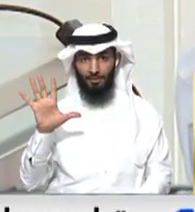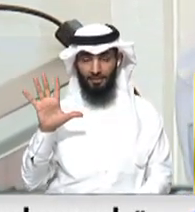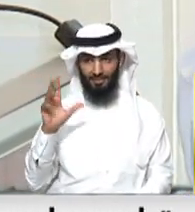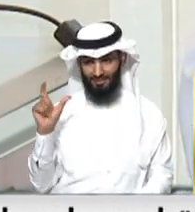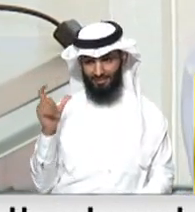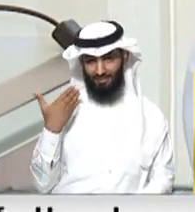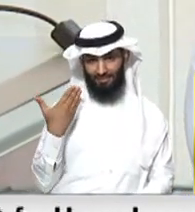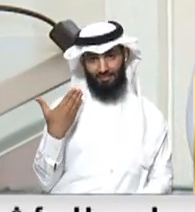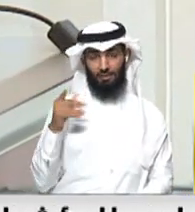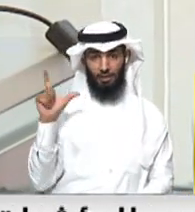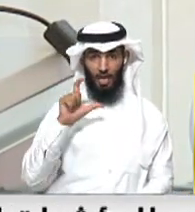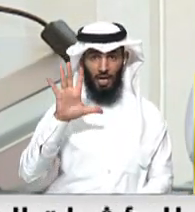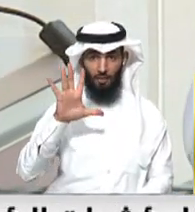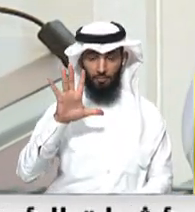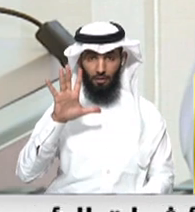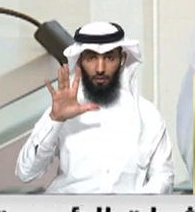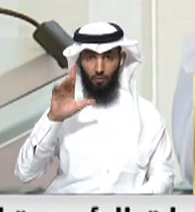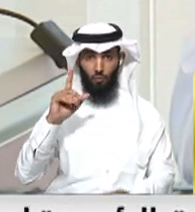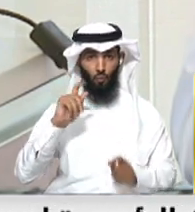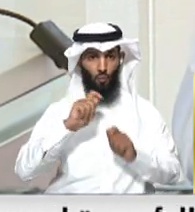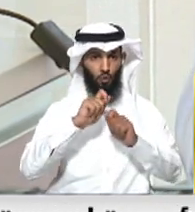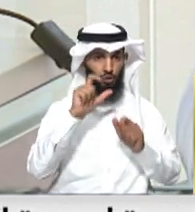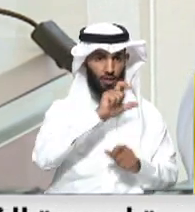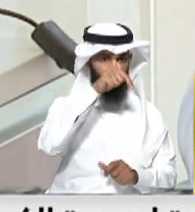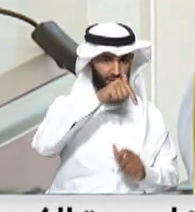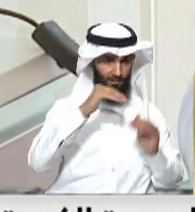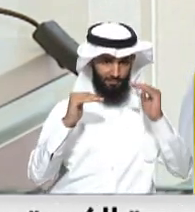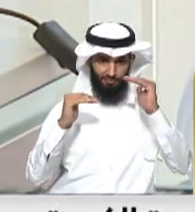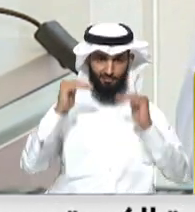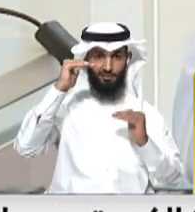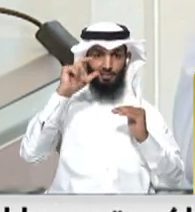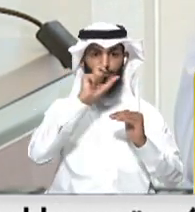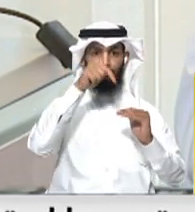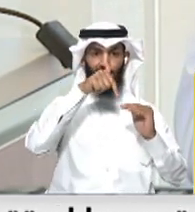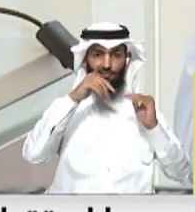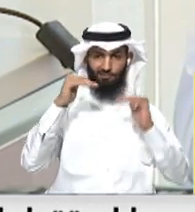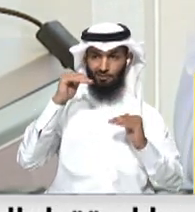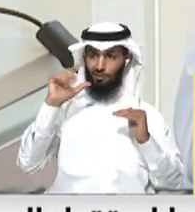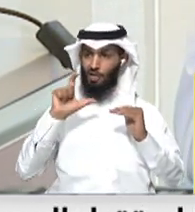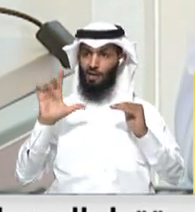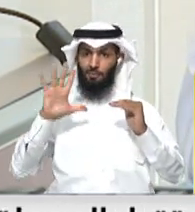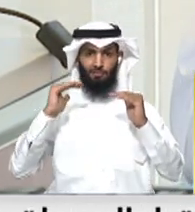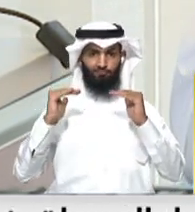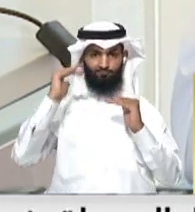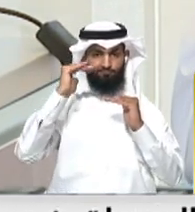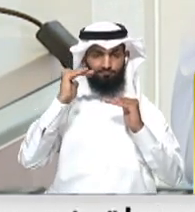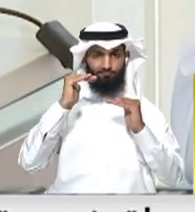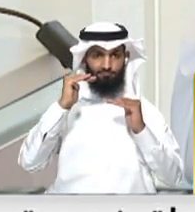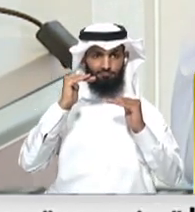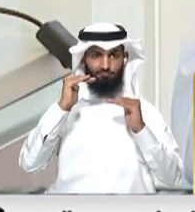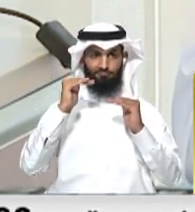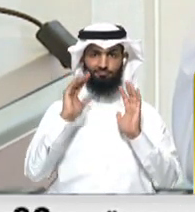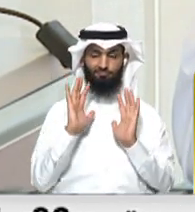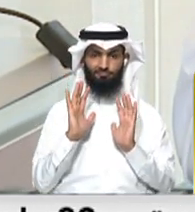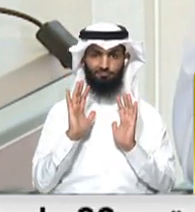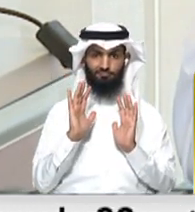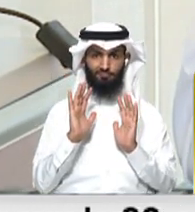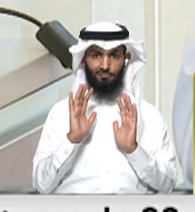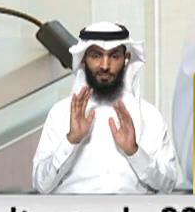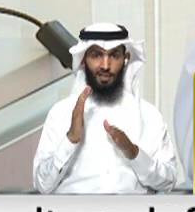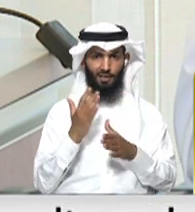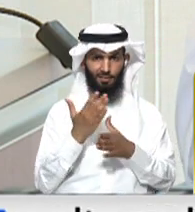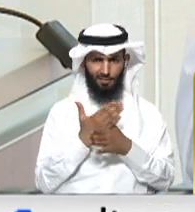5/2024 نجد هناك انخفاض بنسبة 38%، وهي نسبة عادية بحيث أن احنا دشينا